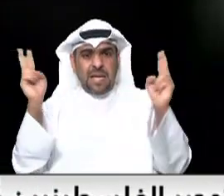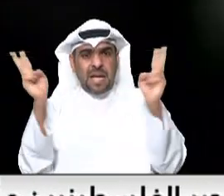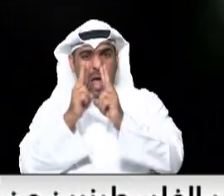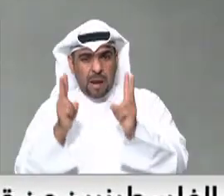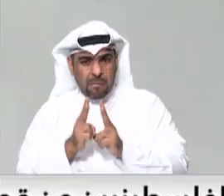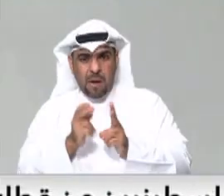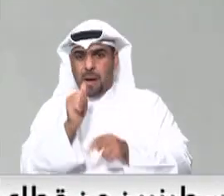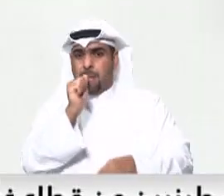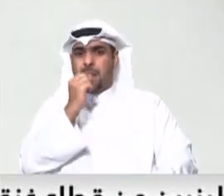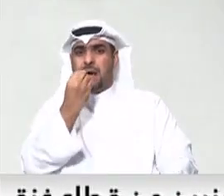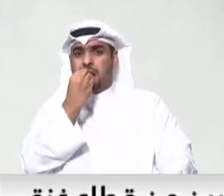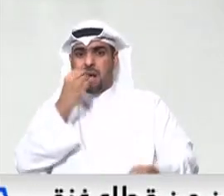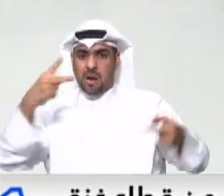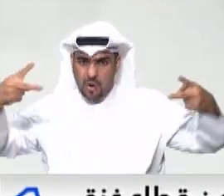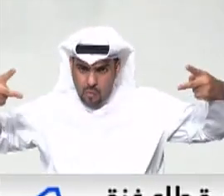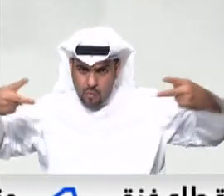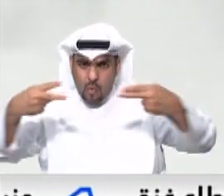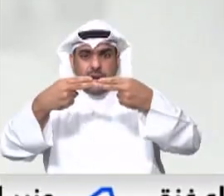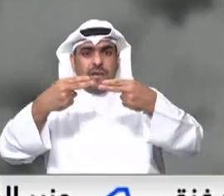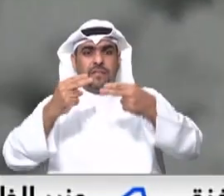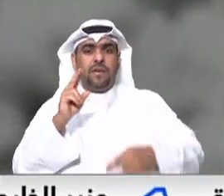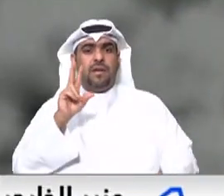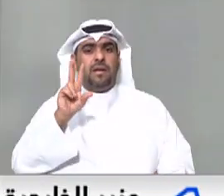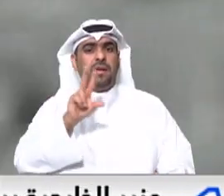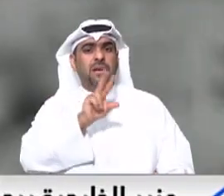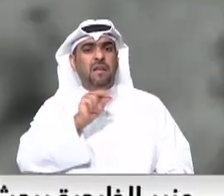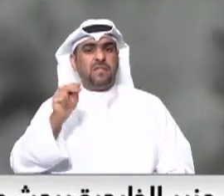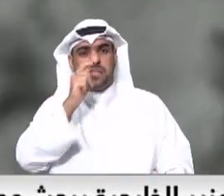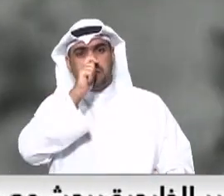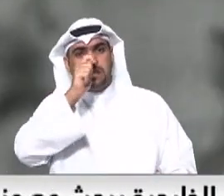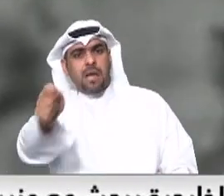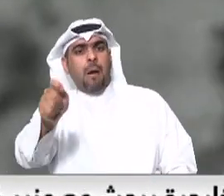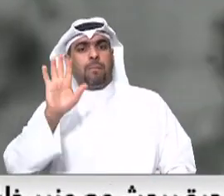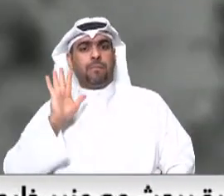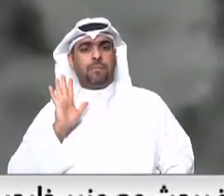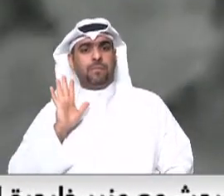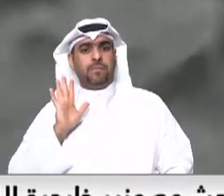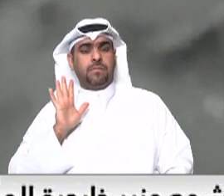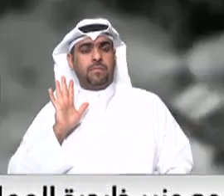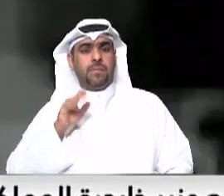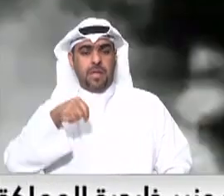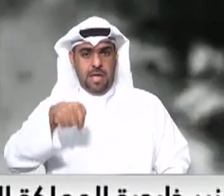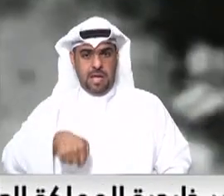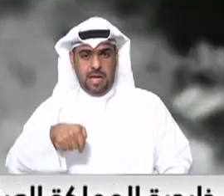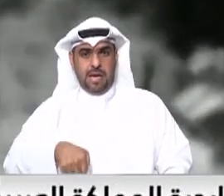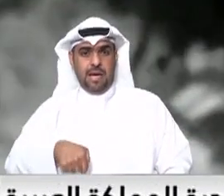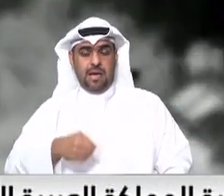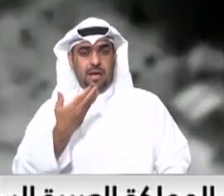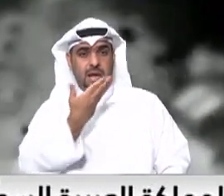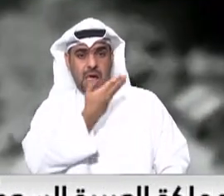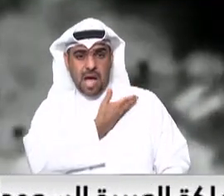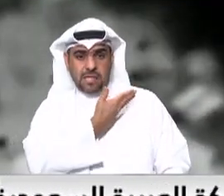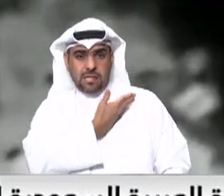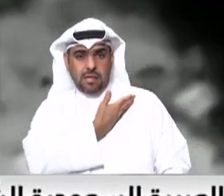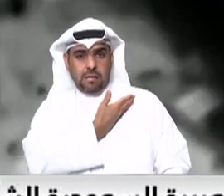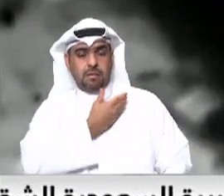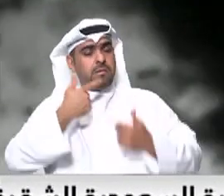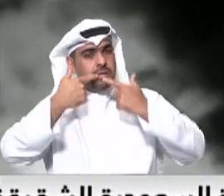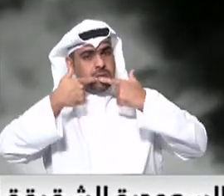شيء. أيضا هناك دعوات وهناك نداءات لأن يتم فتح